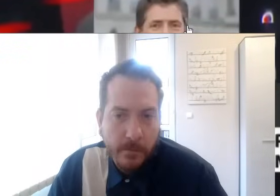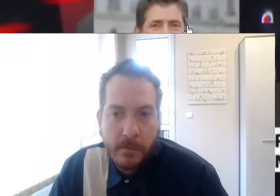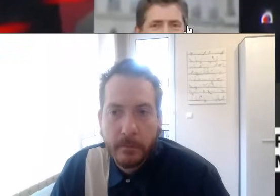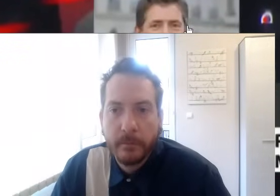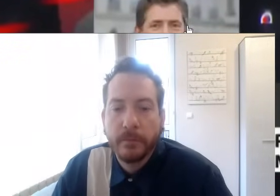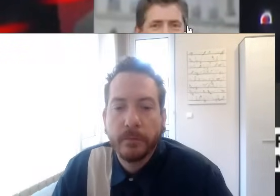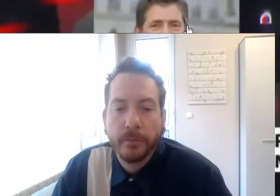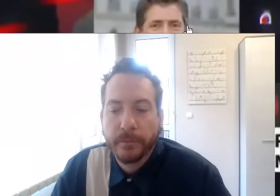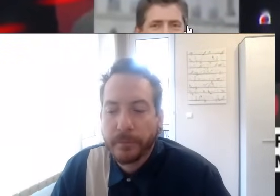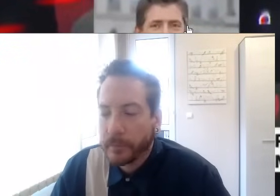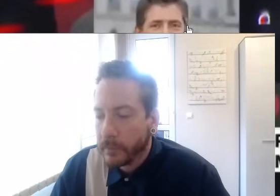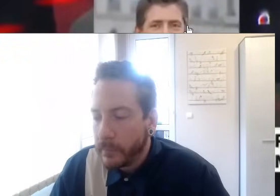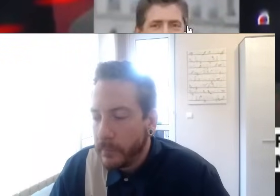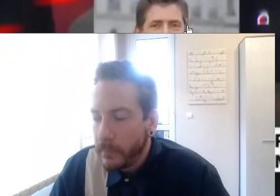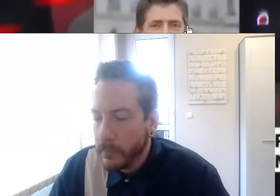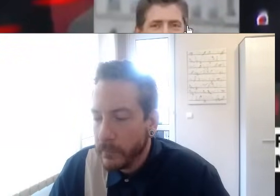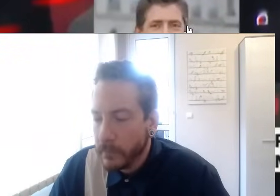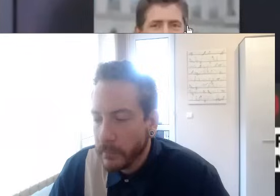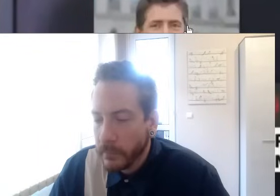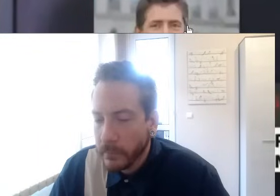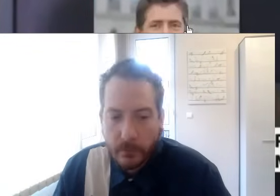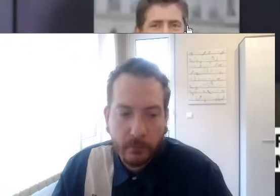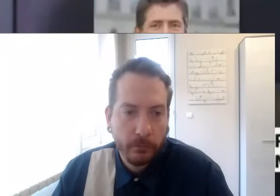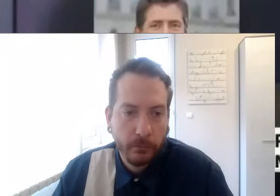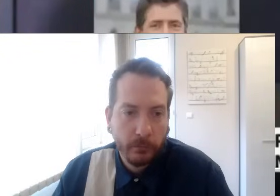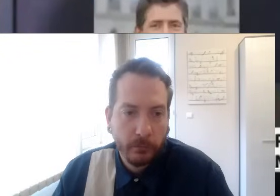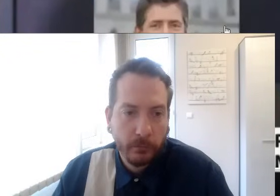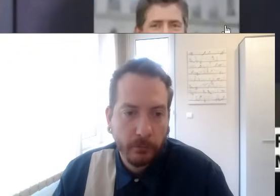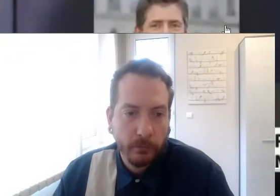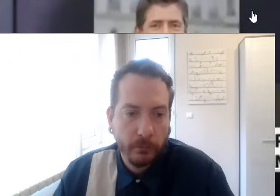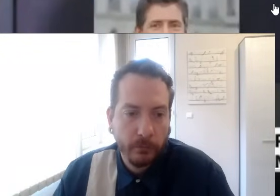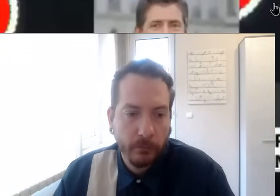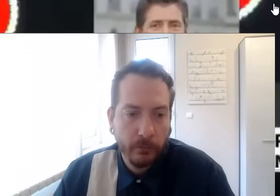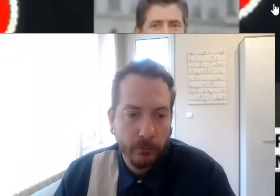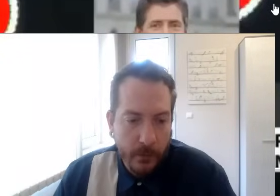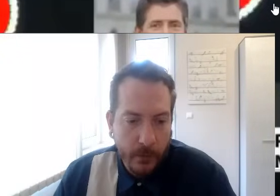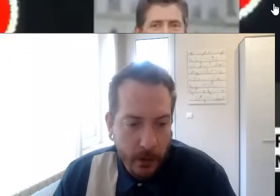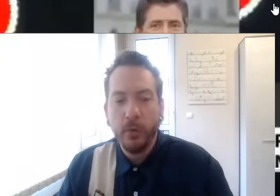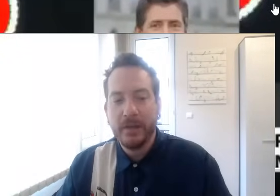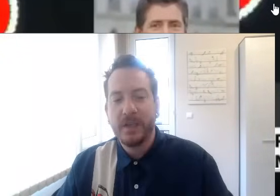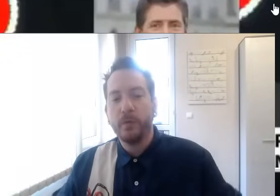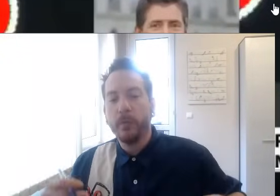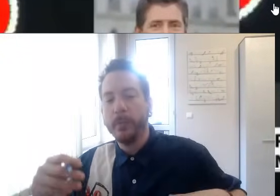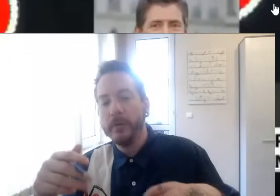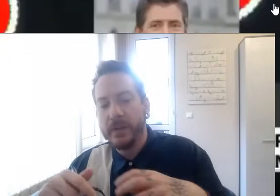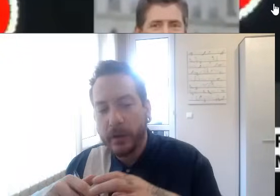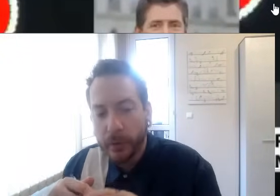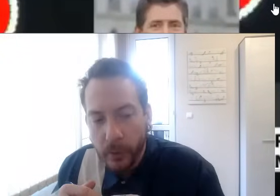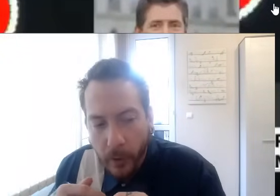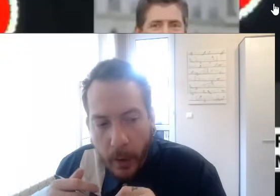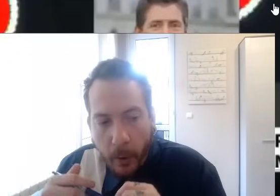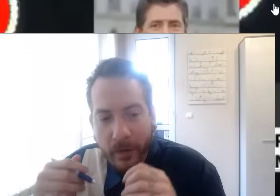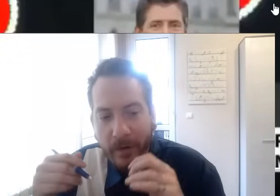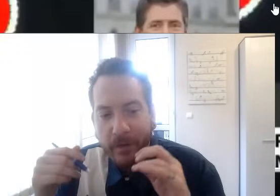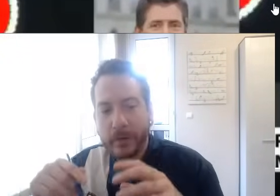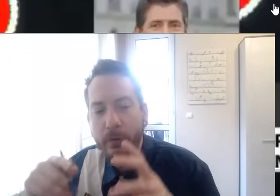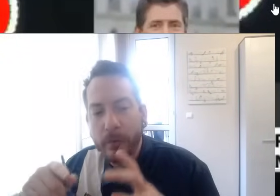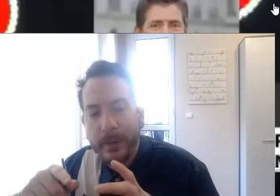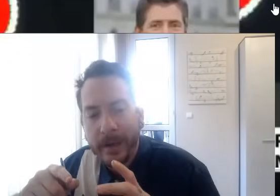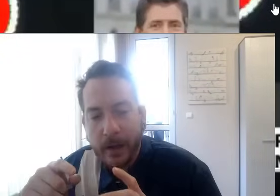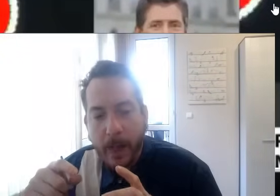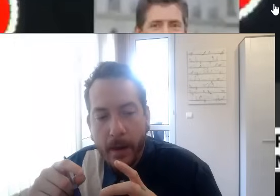et sur la méthode, je trouve que c'est quand même pas une manière de faire, quoi. On prend des gens. Donc en gros, là, ce qu'il faut comprendre, c'est que on a forcé